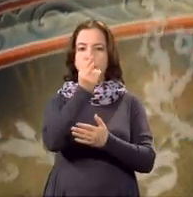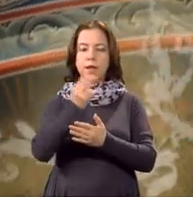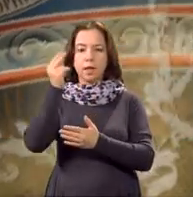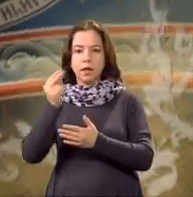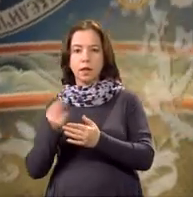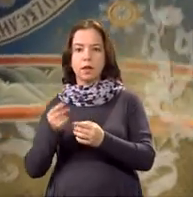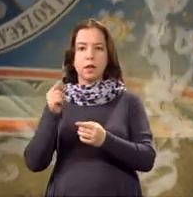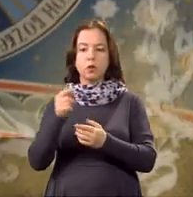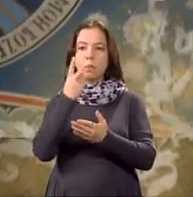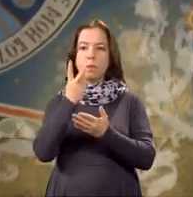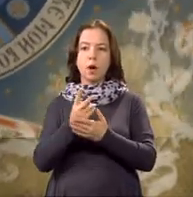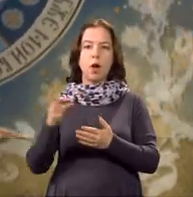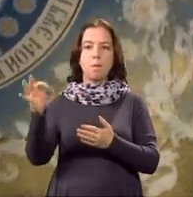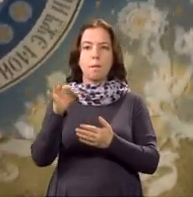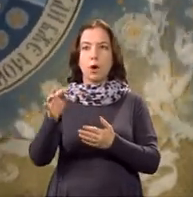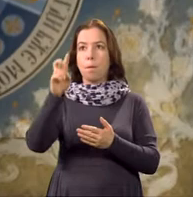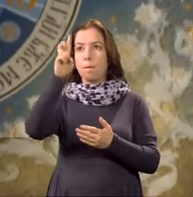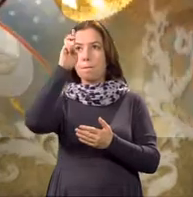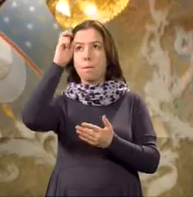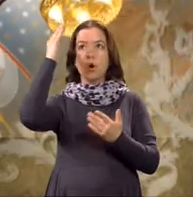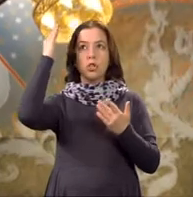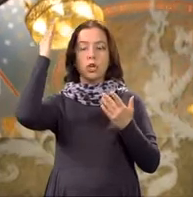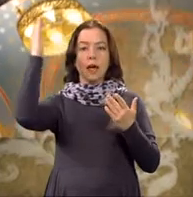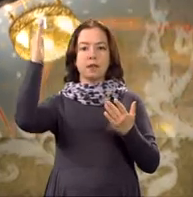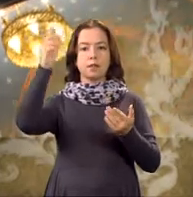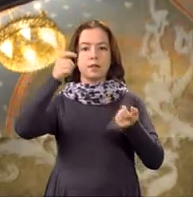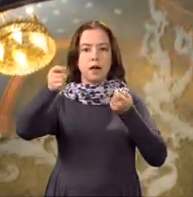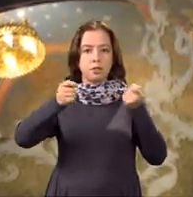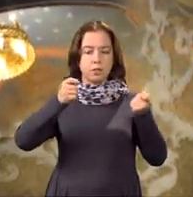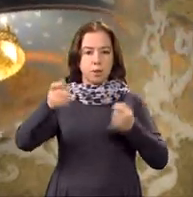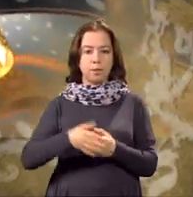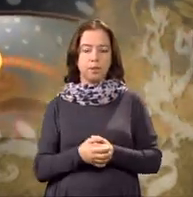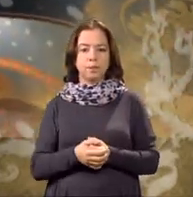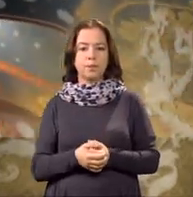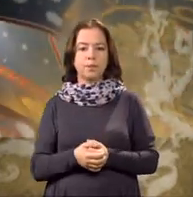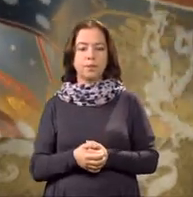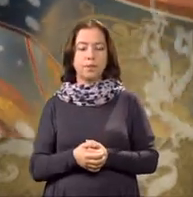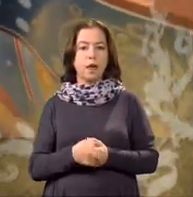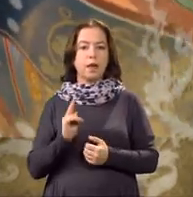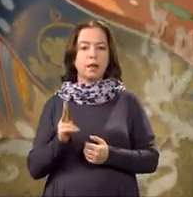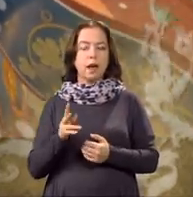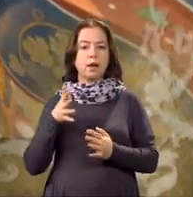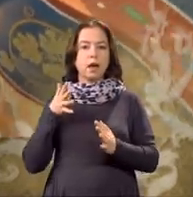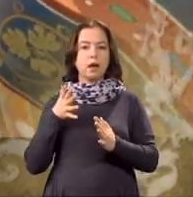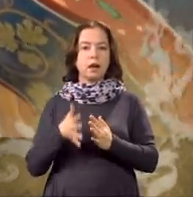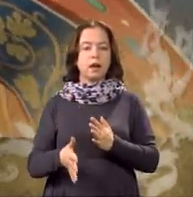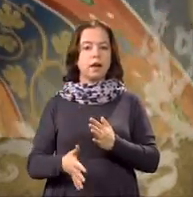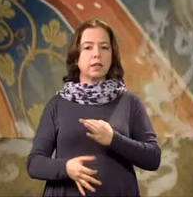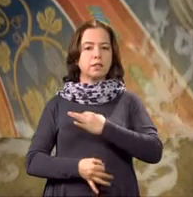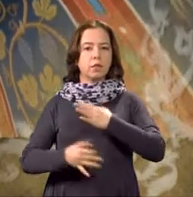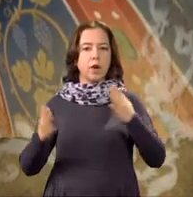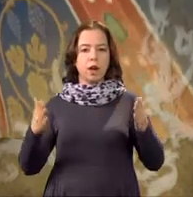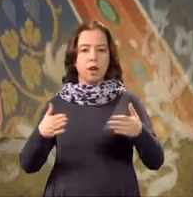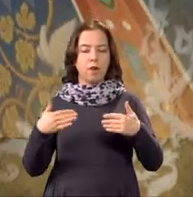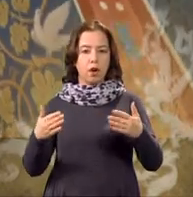провіщають нам про Боже царство. як крізь тріумфальні ворота з